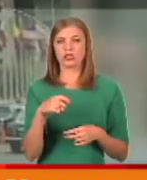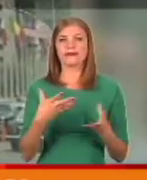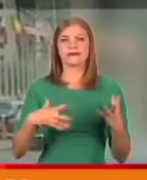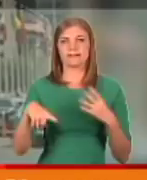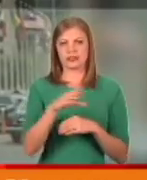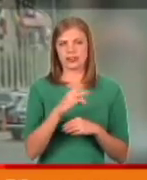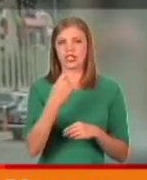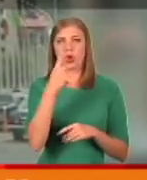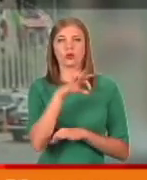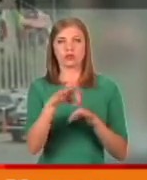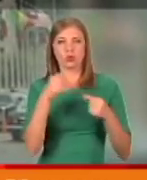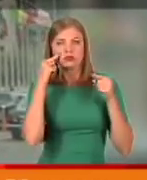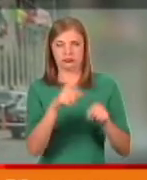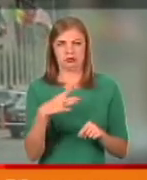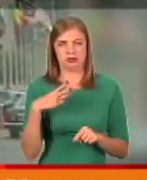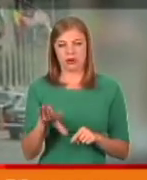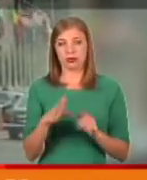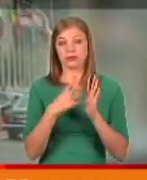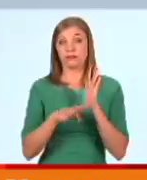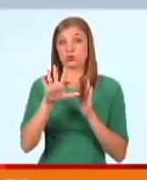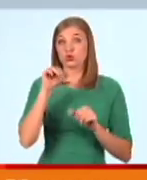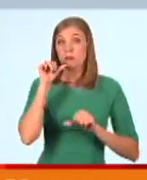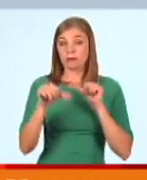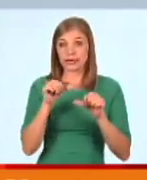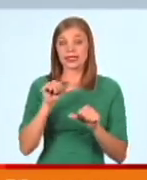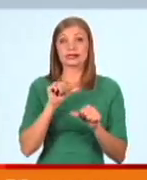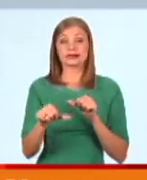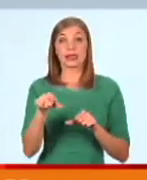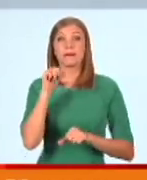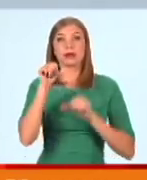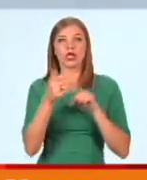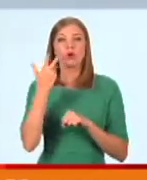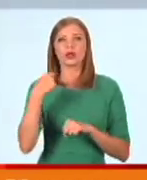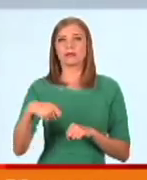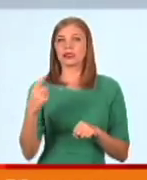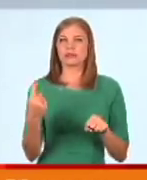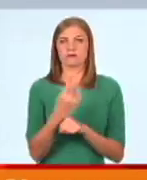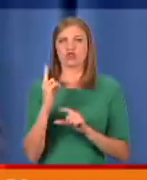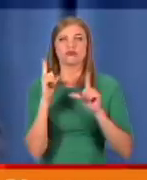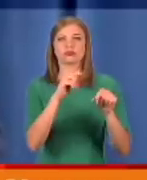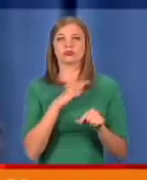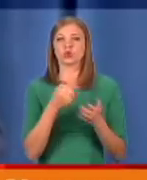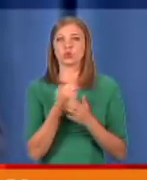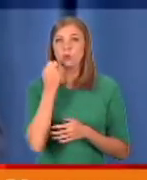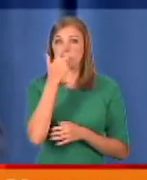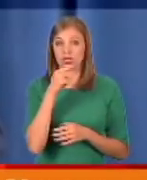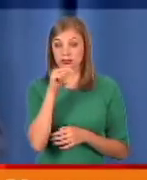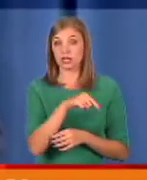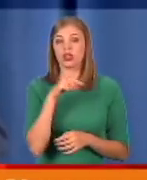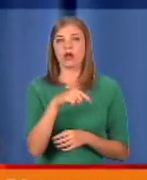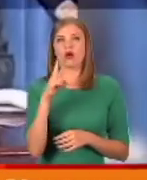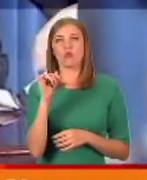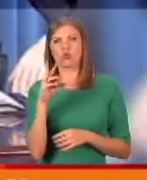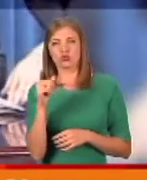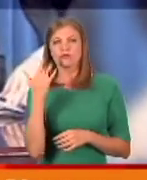усе на один проект не ставила. 95-й рік – саме той, коли президент уперше літав до Бразилії. Кучма й